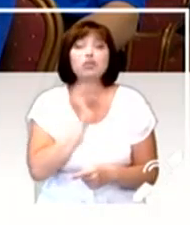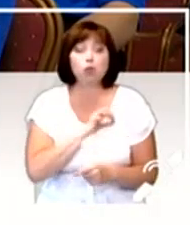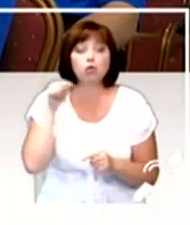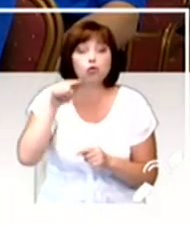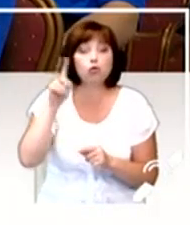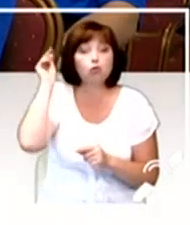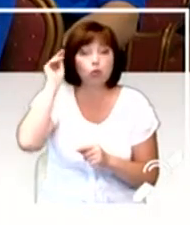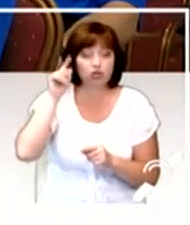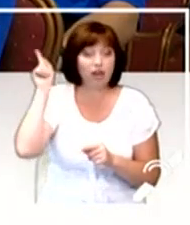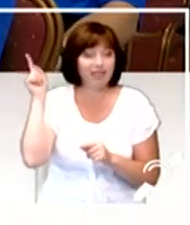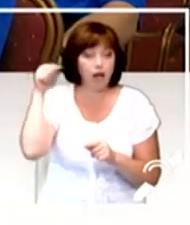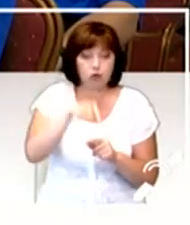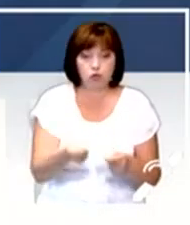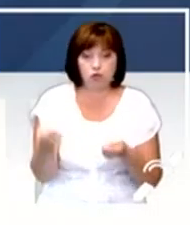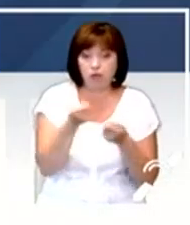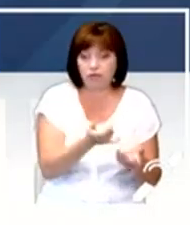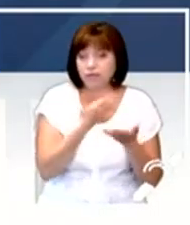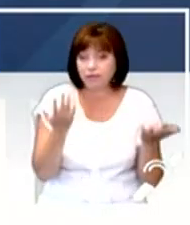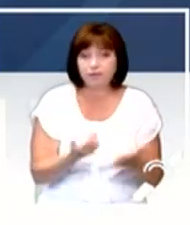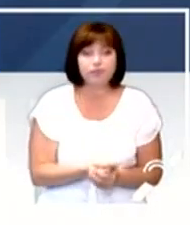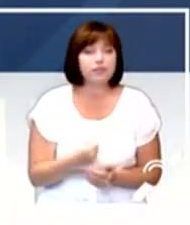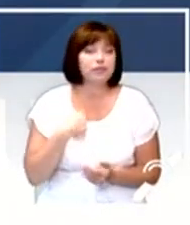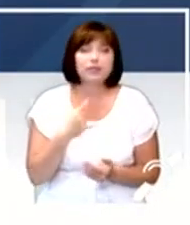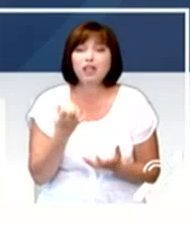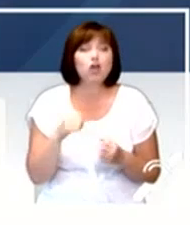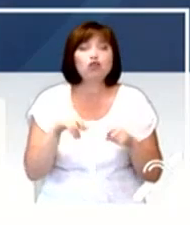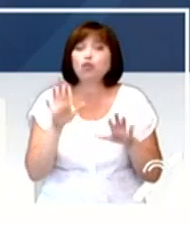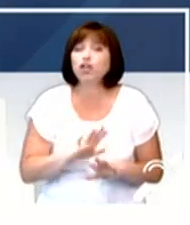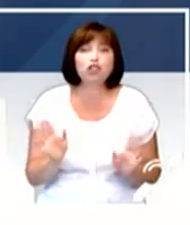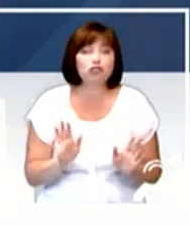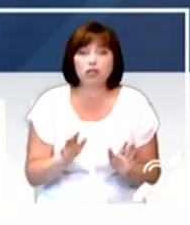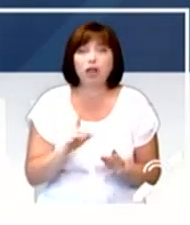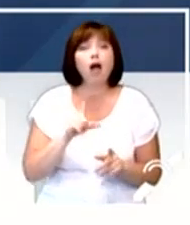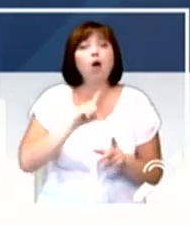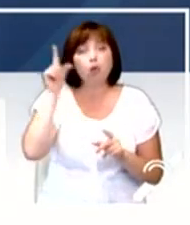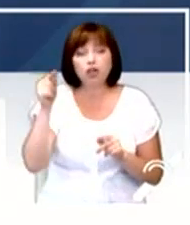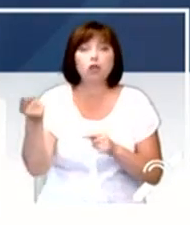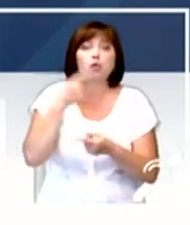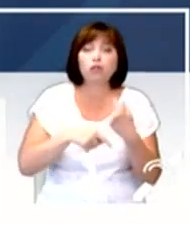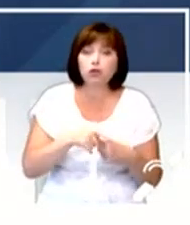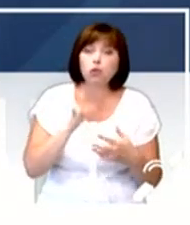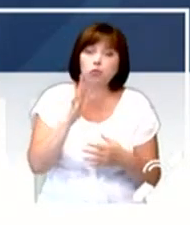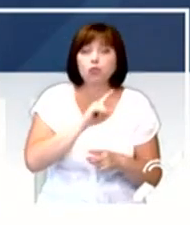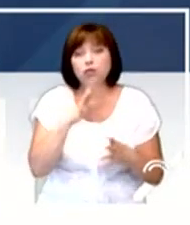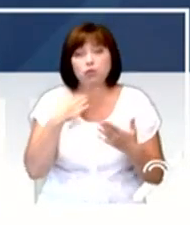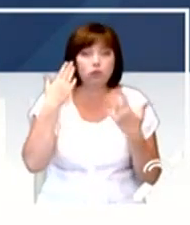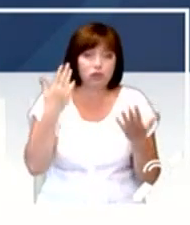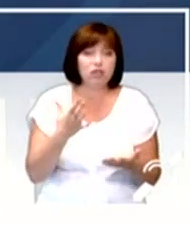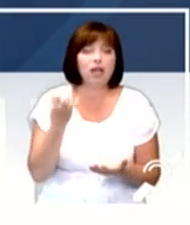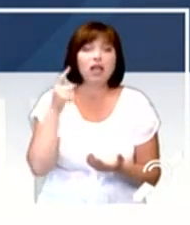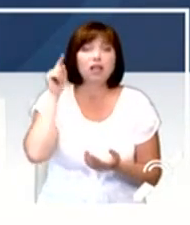ceea ce au învățat acolo. Nu am hotărât oficial dacă mă întorc sau nu. Îmi doresc mai întâi să urmez și un program de